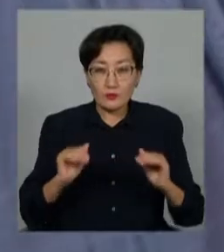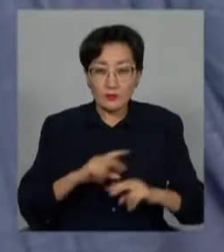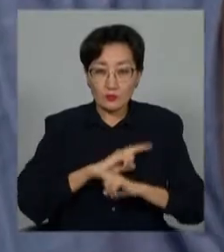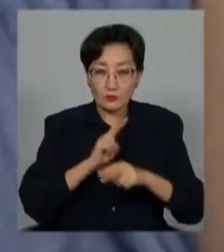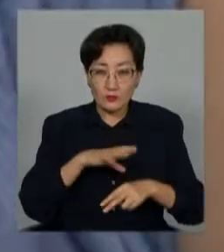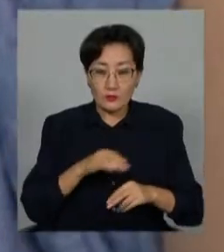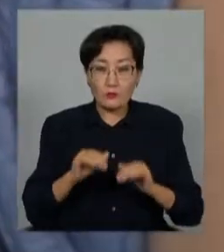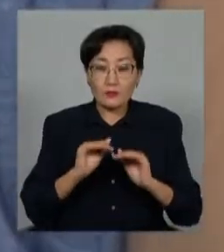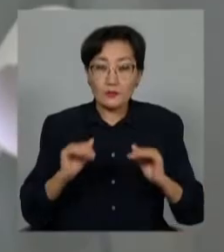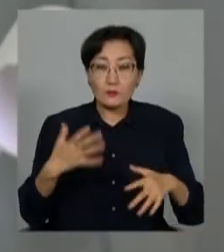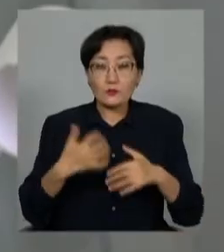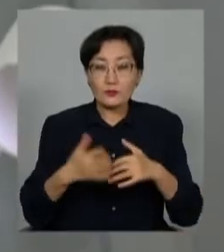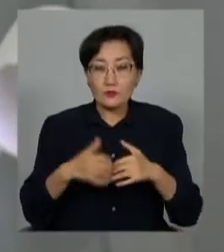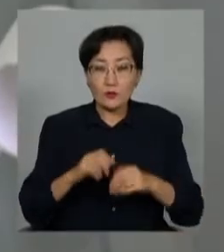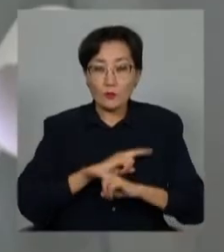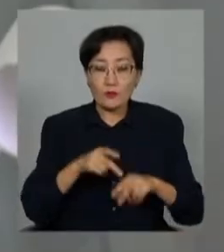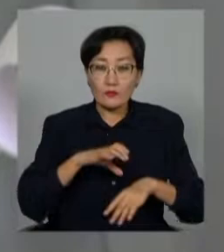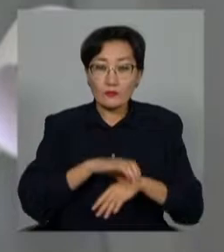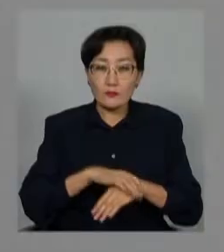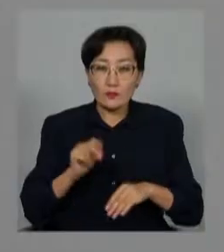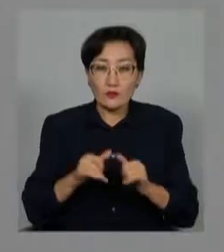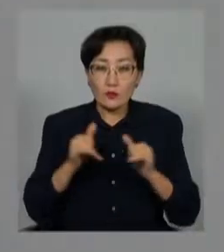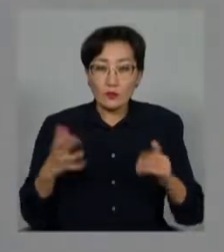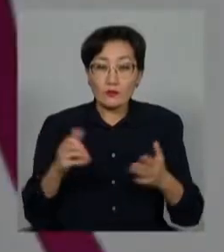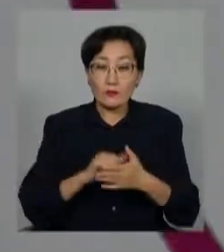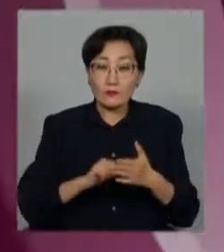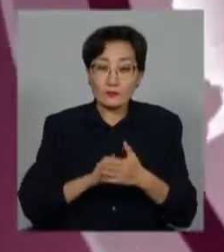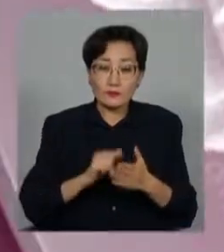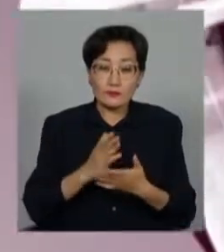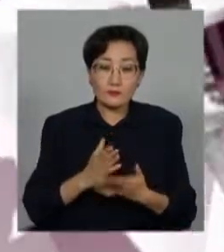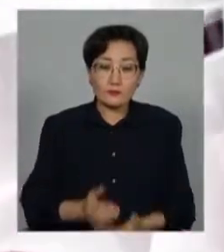жұмды. Жеткіншектер арасында өлім жағдайының көбеюіне не себеп?